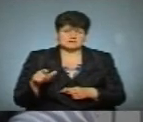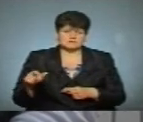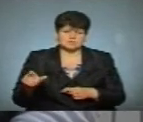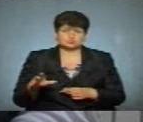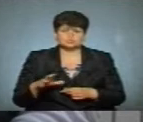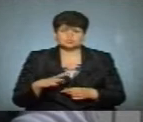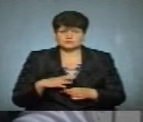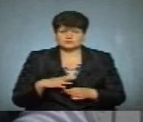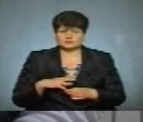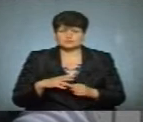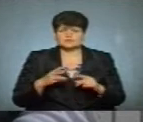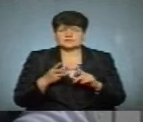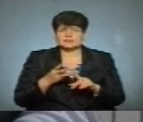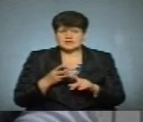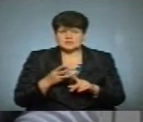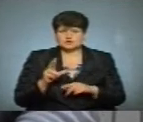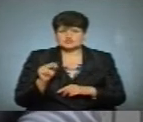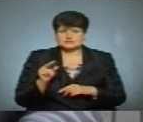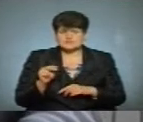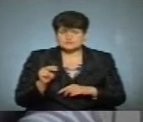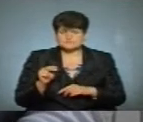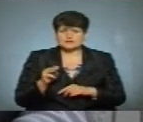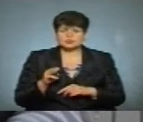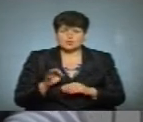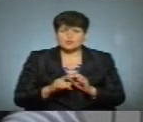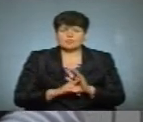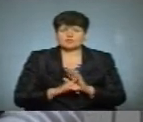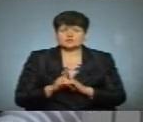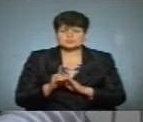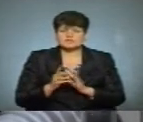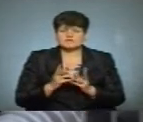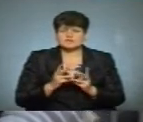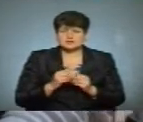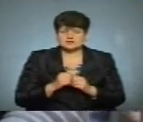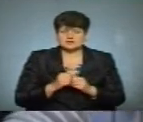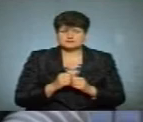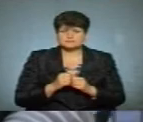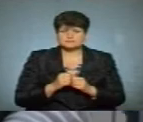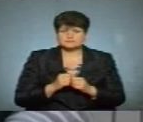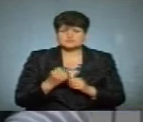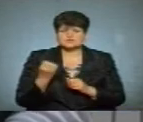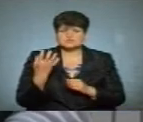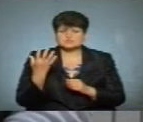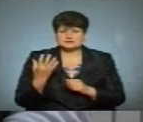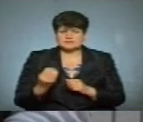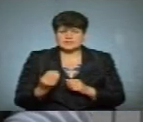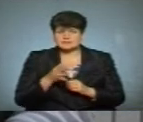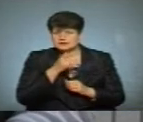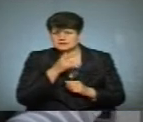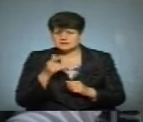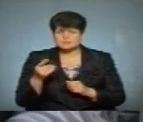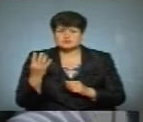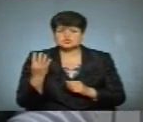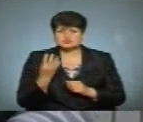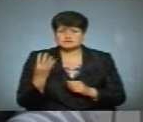був 3 числа, то починаємо відлік 14-денного терміну з